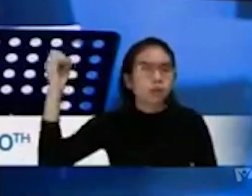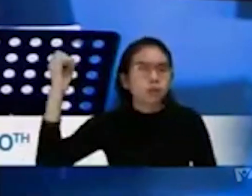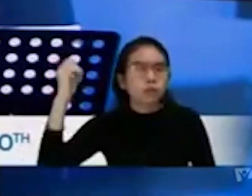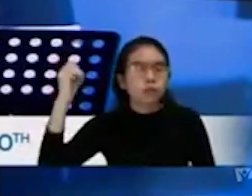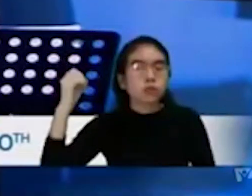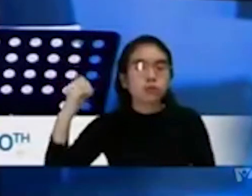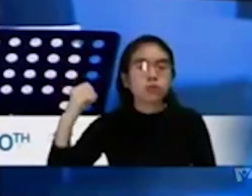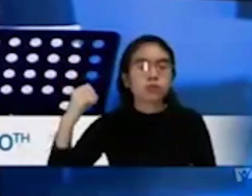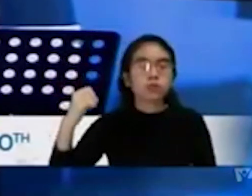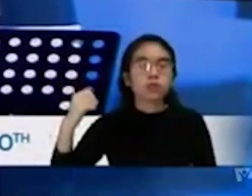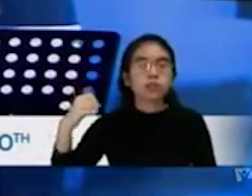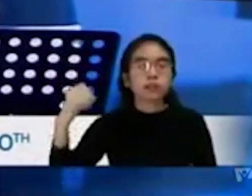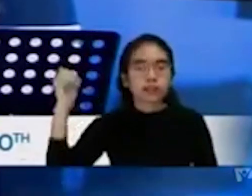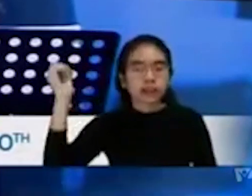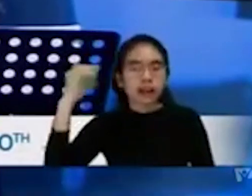Katanya,